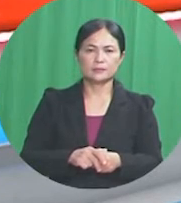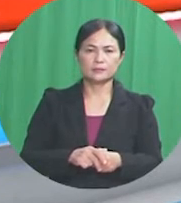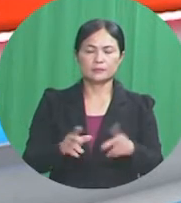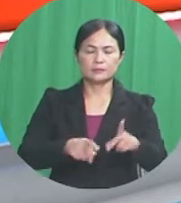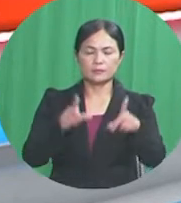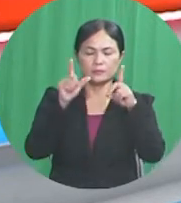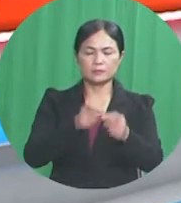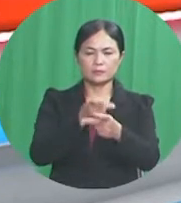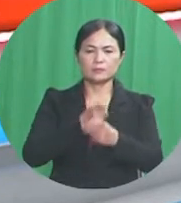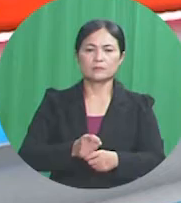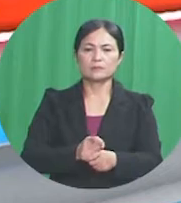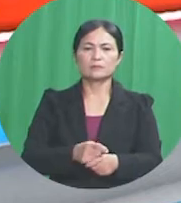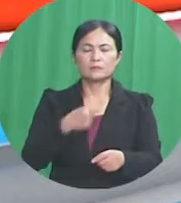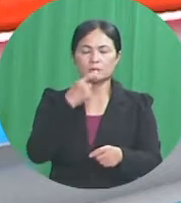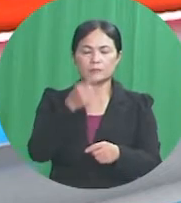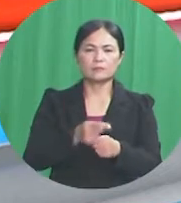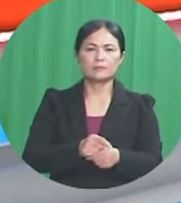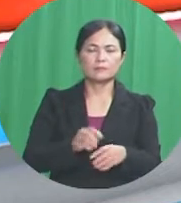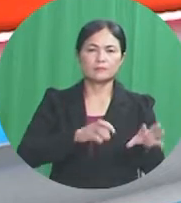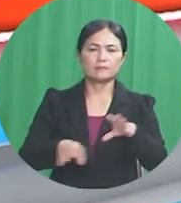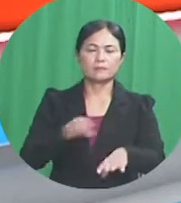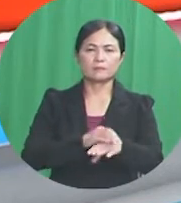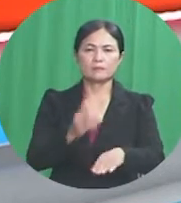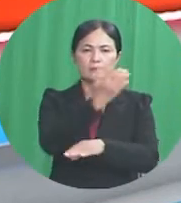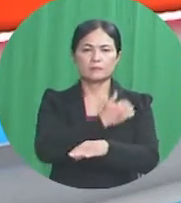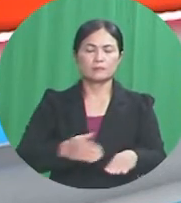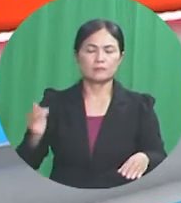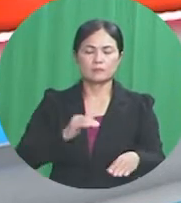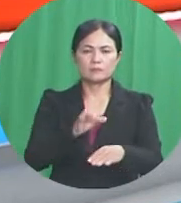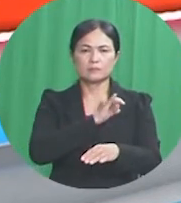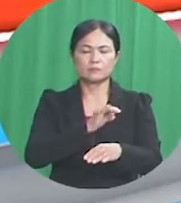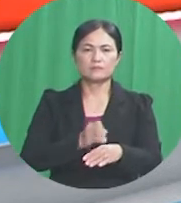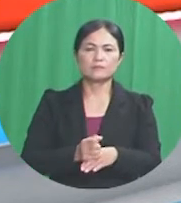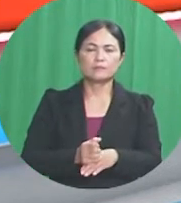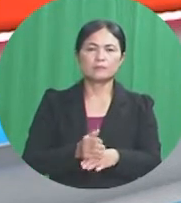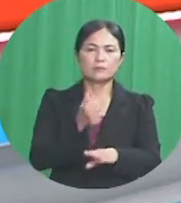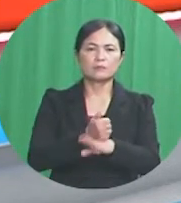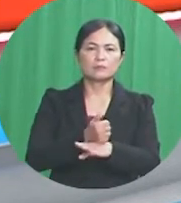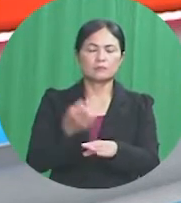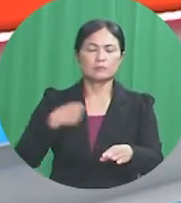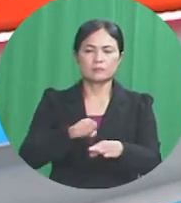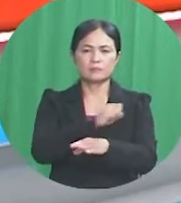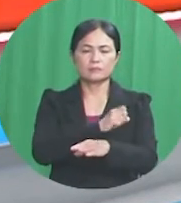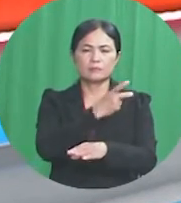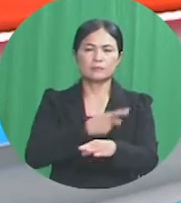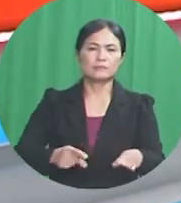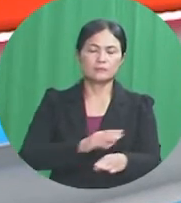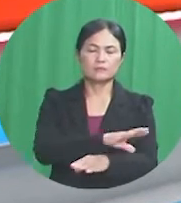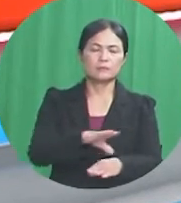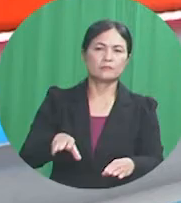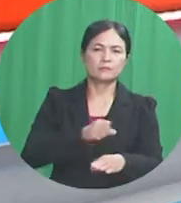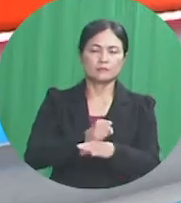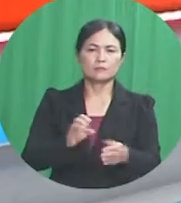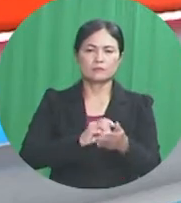ទស្សនិកជនជាទីគោរពនាងខ្ញុំសូមជម្រាបជូននៅសកម្មភាពសម្តេចវិបុលសេនាភក្តីសៃឈុំប្រធានប្រសិទ្ធិនៃព្រះរាជាណាចក្រកម្ពុ